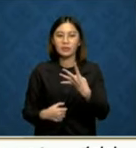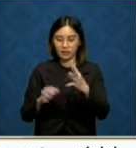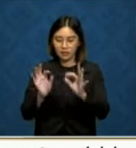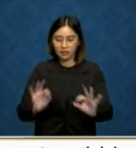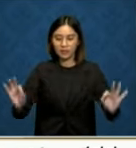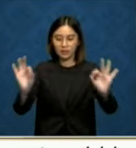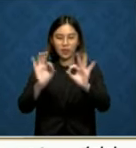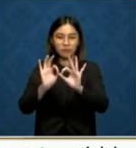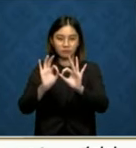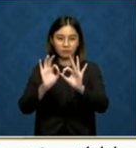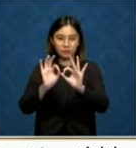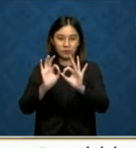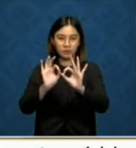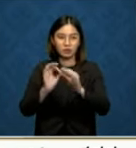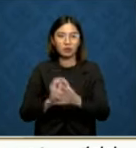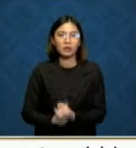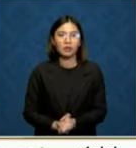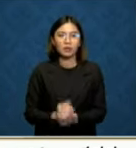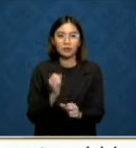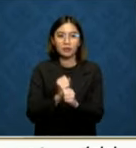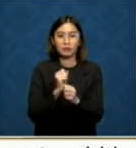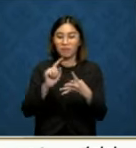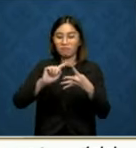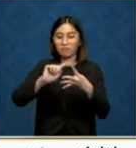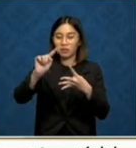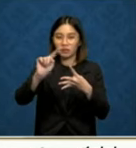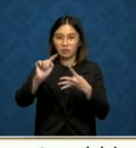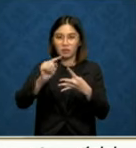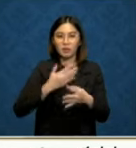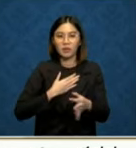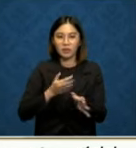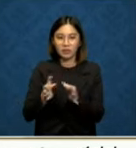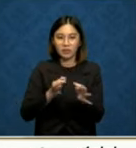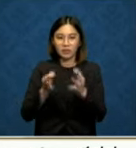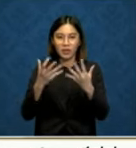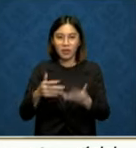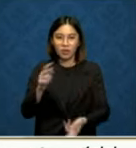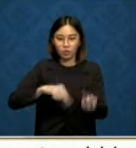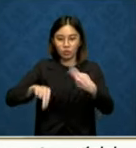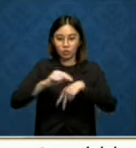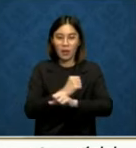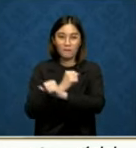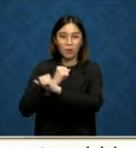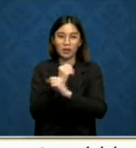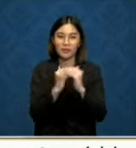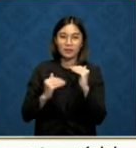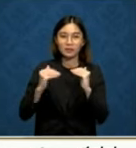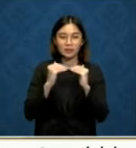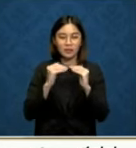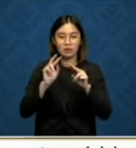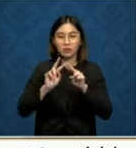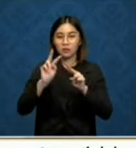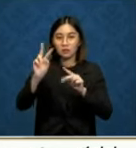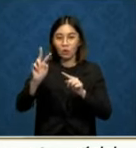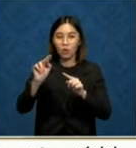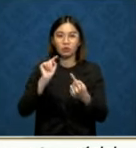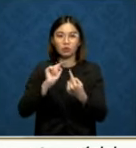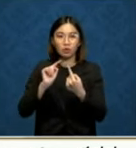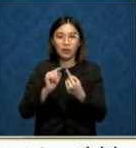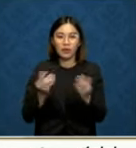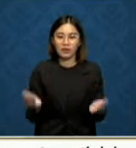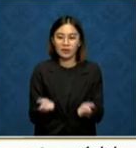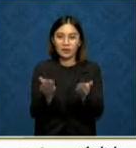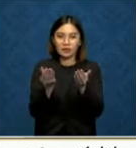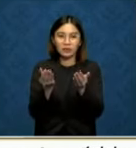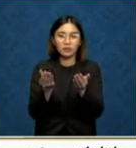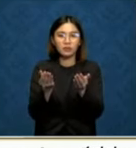คัญนะคะซึ่งานแรกที่เรีนได้เรียไปแล้วก็คองานคุ้มครองแลพิทักษิตส่นที่ 2 ก็คองานสับส